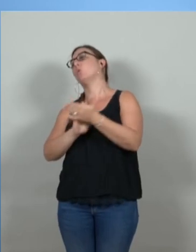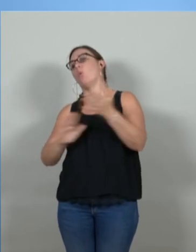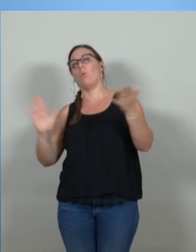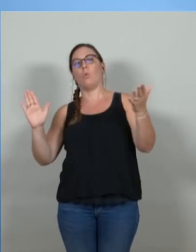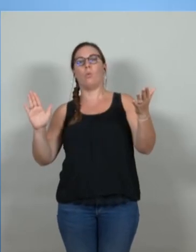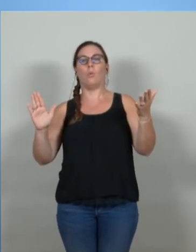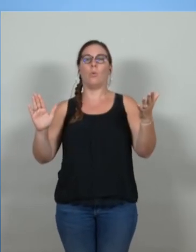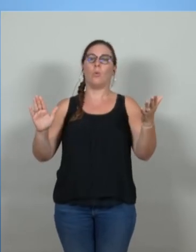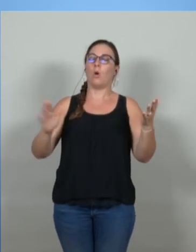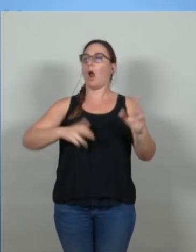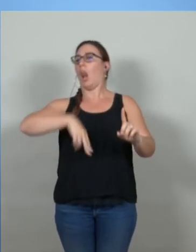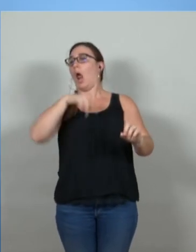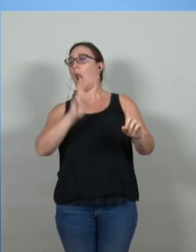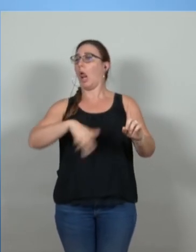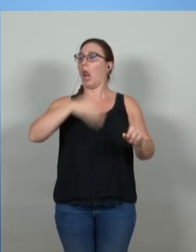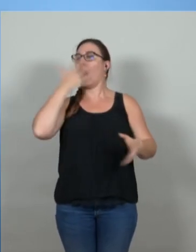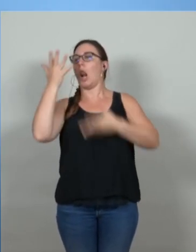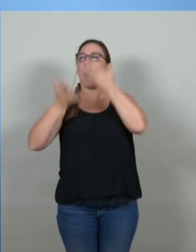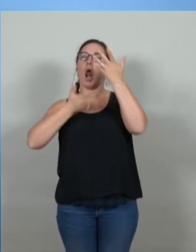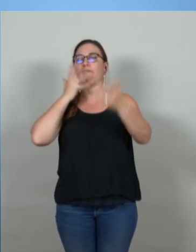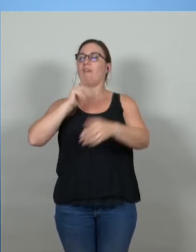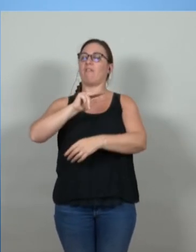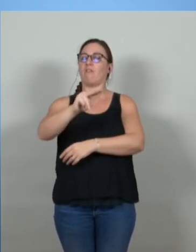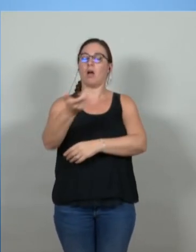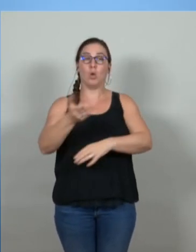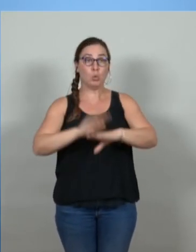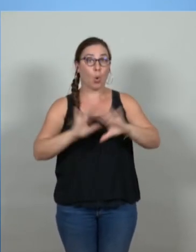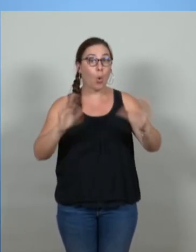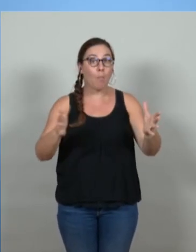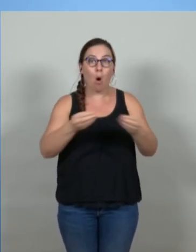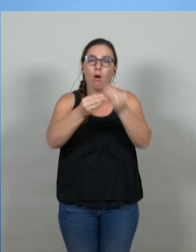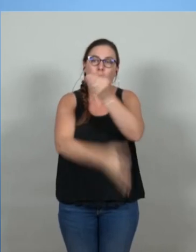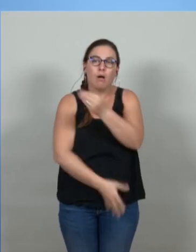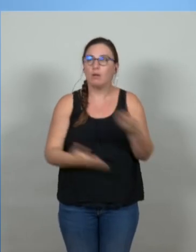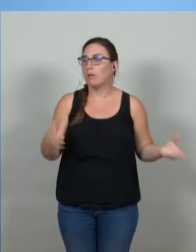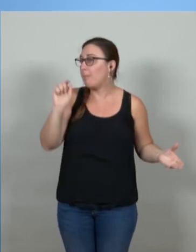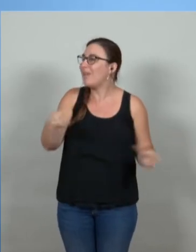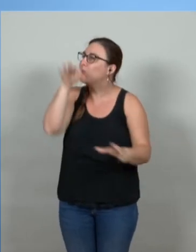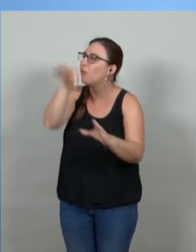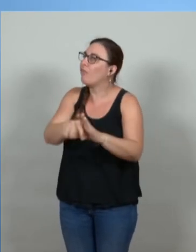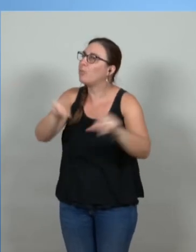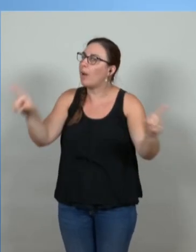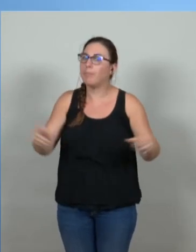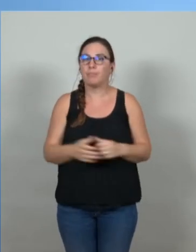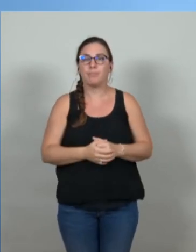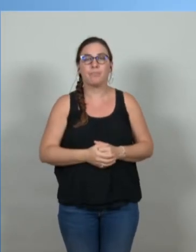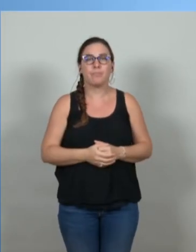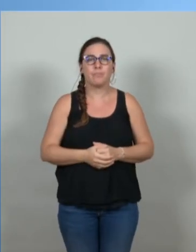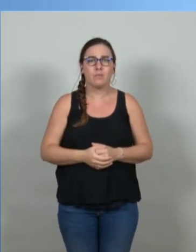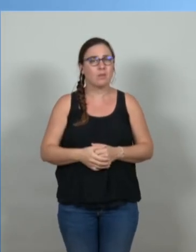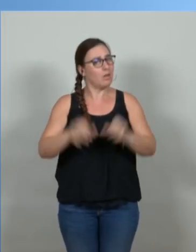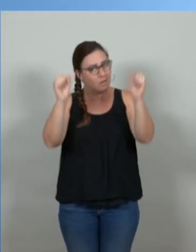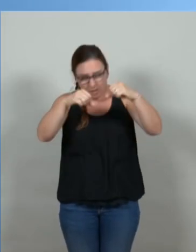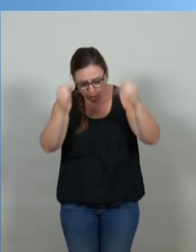démagogie qui consiste à dire que on va le faire mais sans dire comment et bien évidemment nous ne le voterons pas oui il faut il